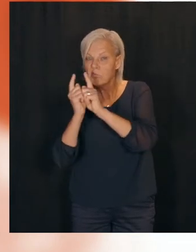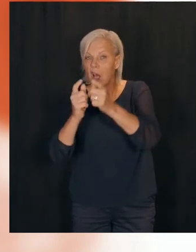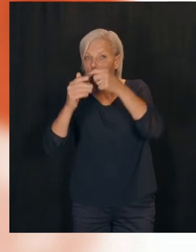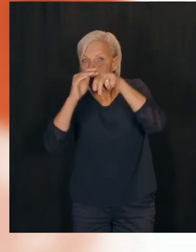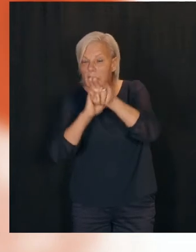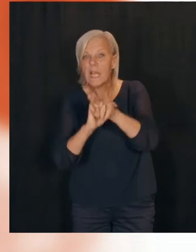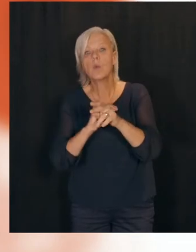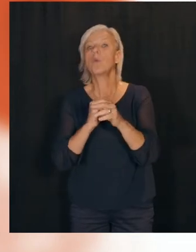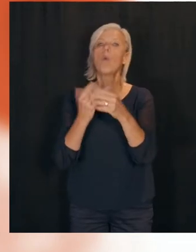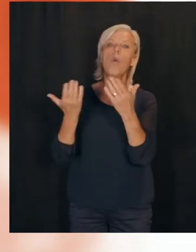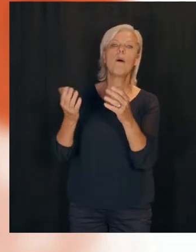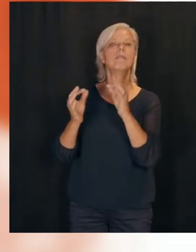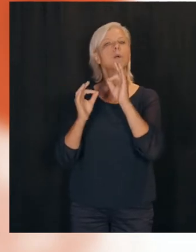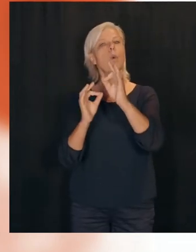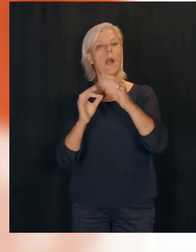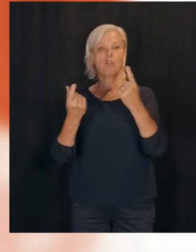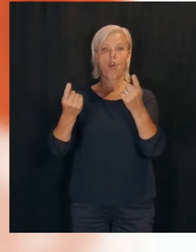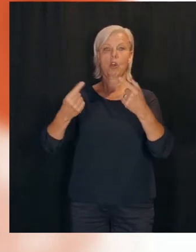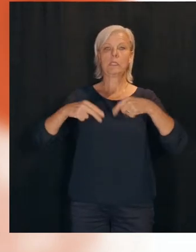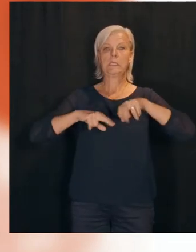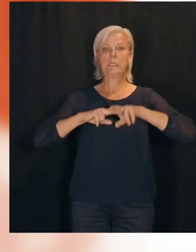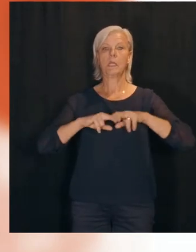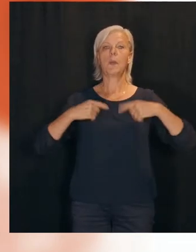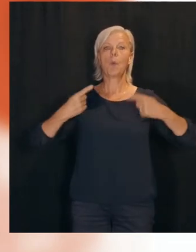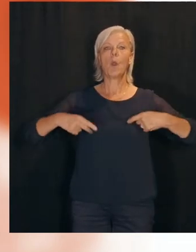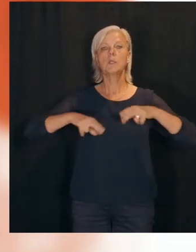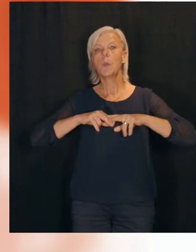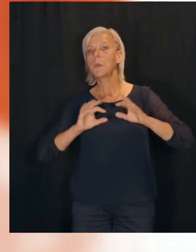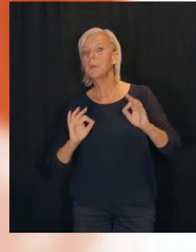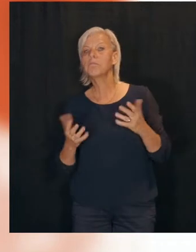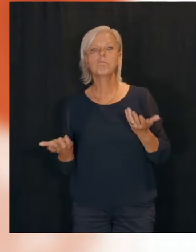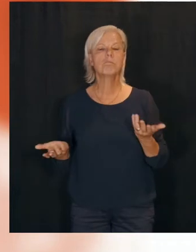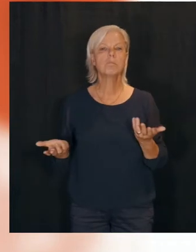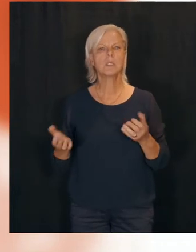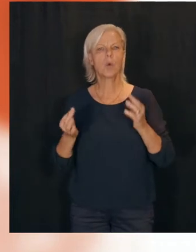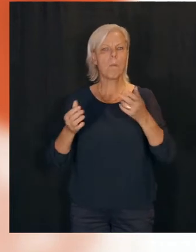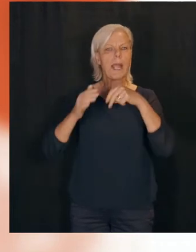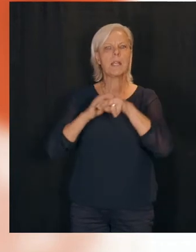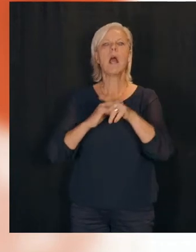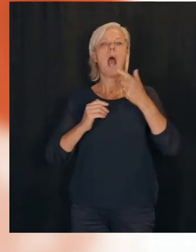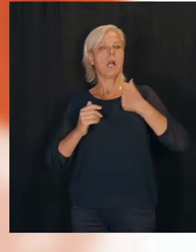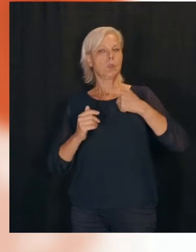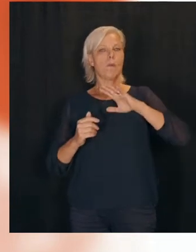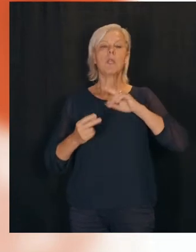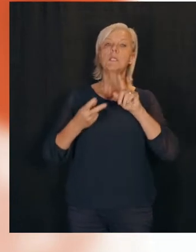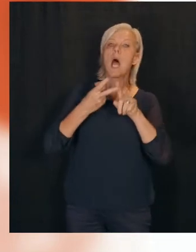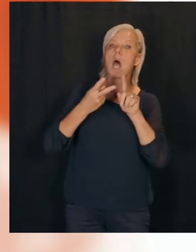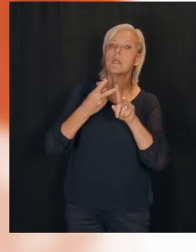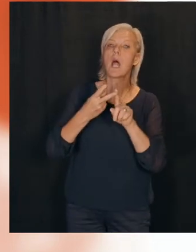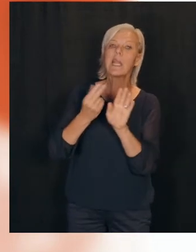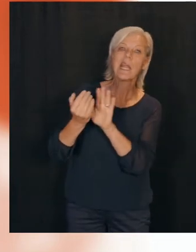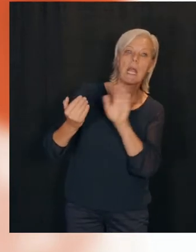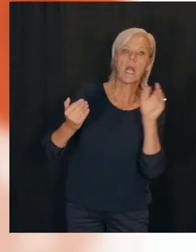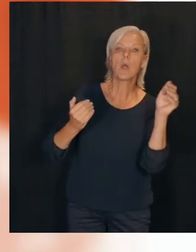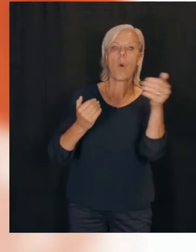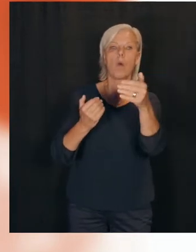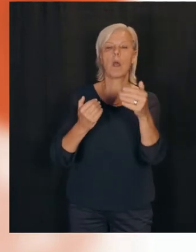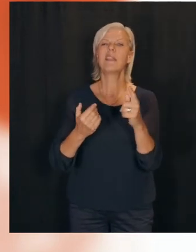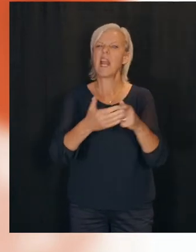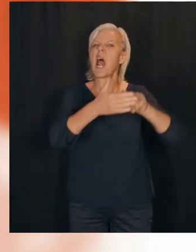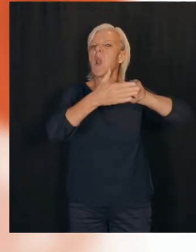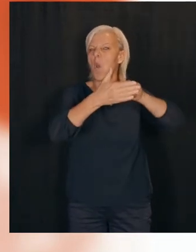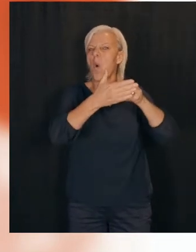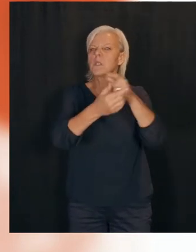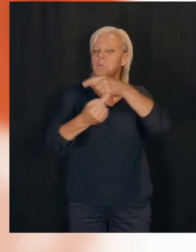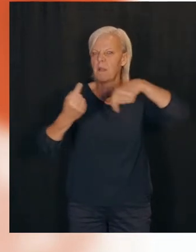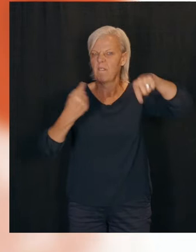man nu använder rullstol, hur gör man då för att komma in? Och då visade det sig att det finns en ingång. Den är runt hörnet, den är låst, men vi kan gå och